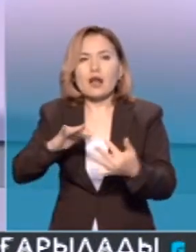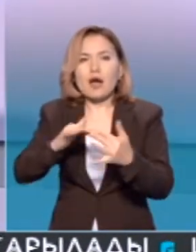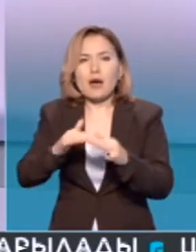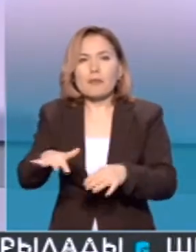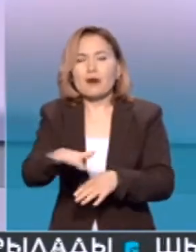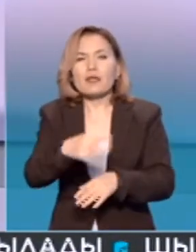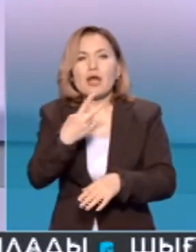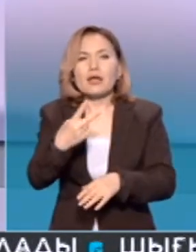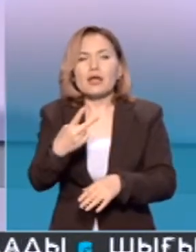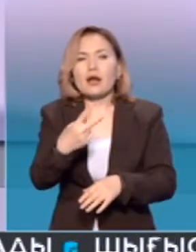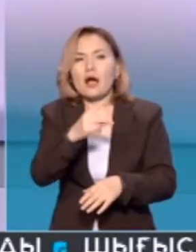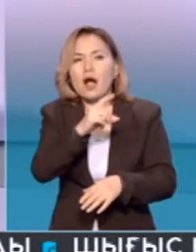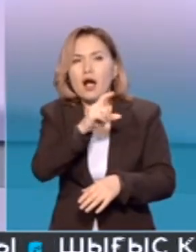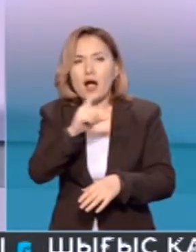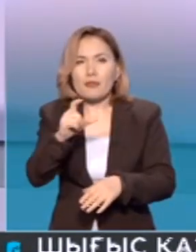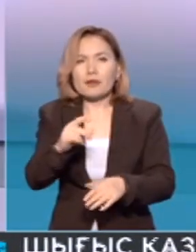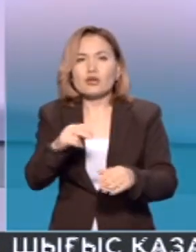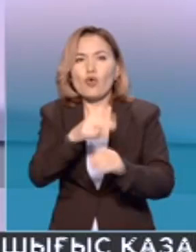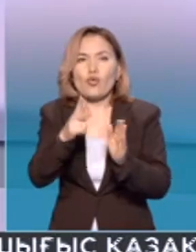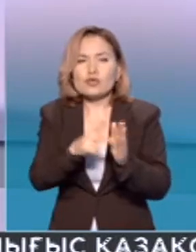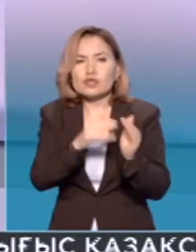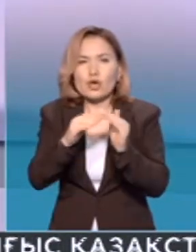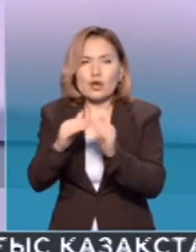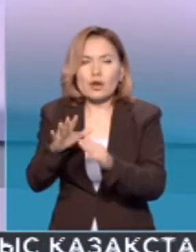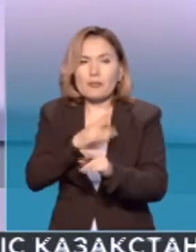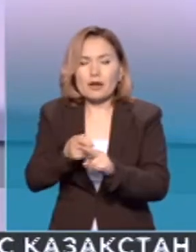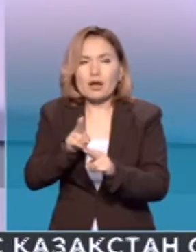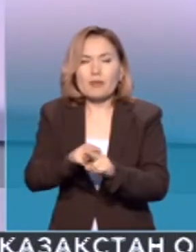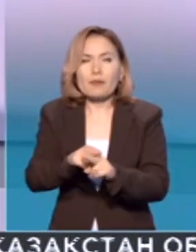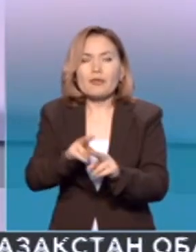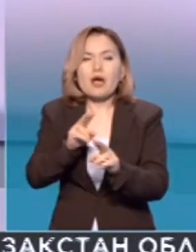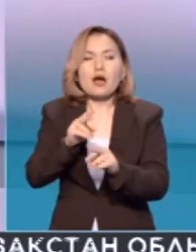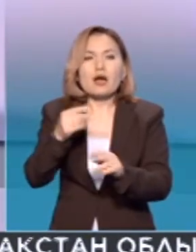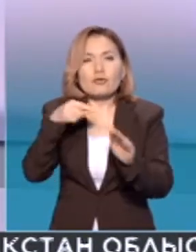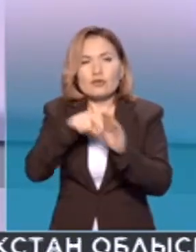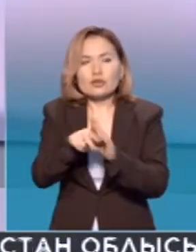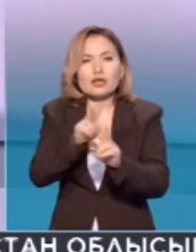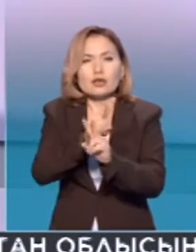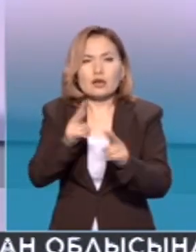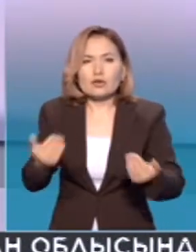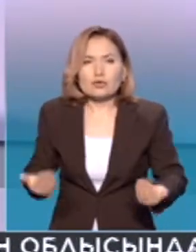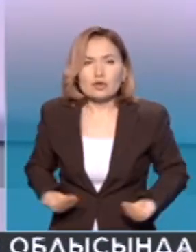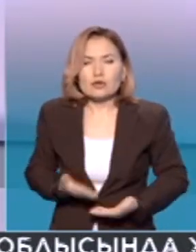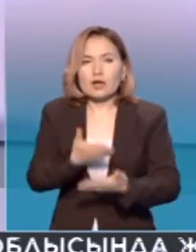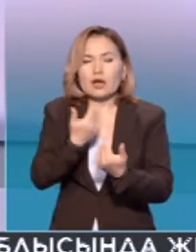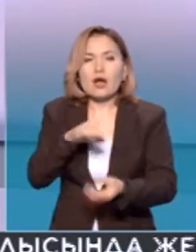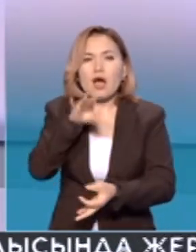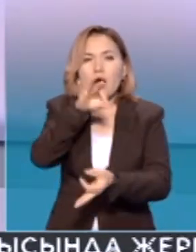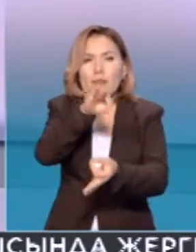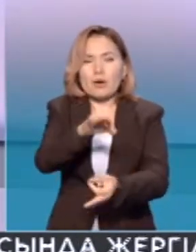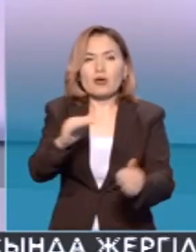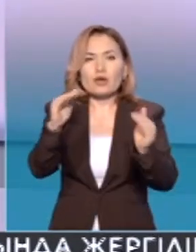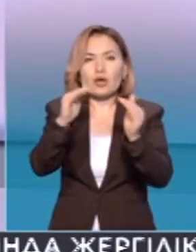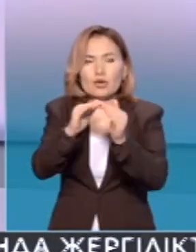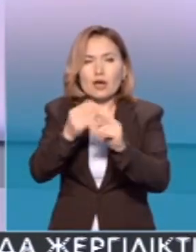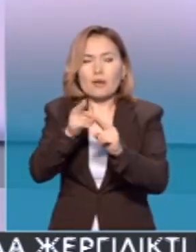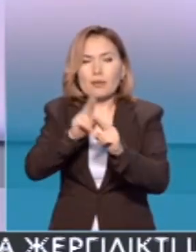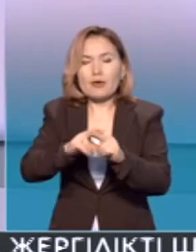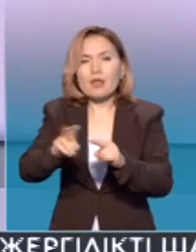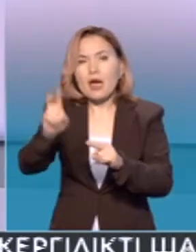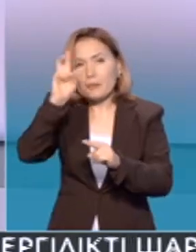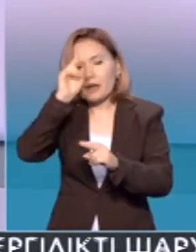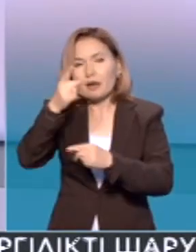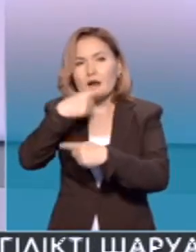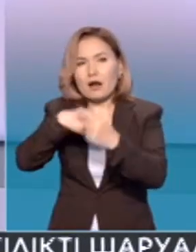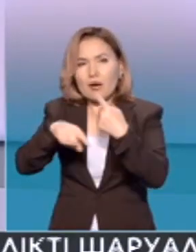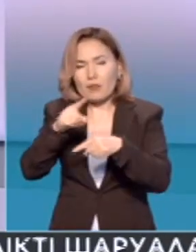2 қабатты 18 үй болса, солардың тең жартысында ешкім тұрмайды. Жергілікті билік иесіз қалған пәтерлерді заңдастырып, мемлекет меншігіне